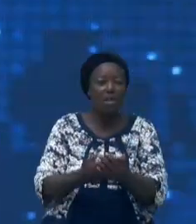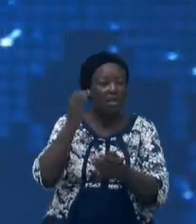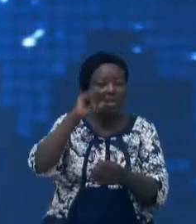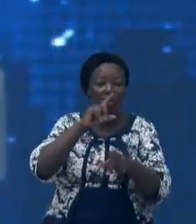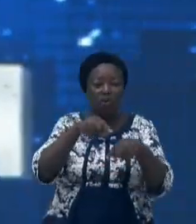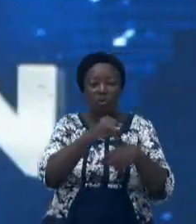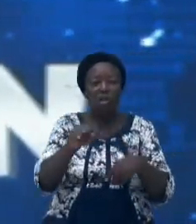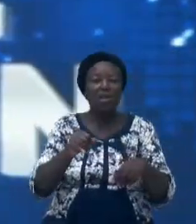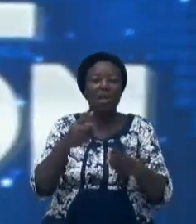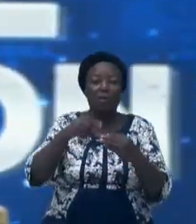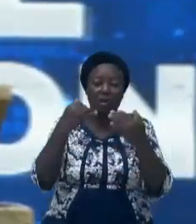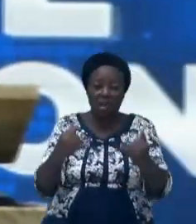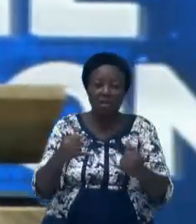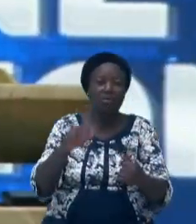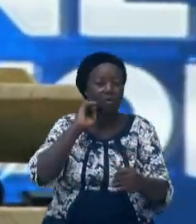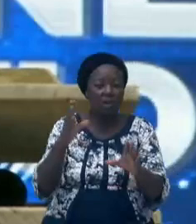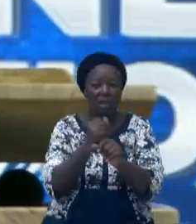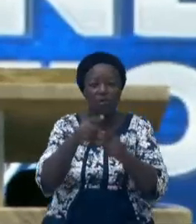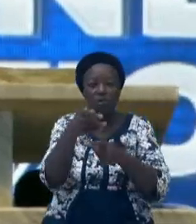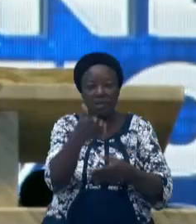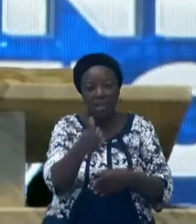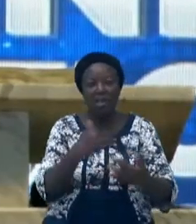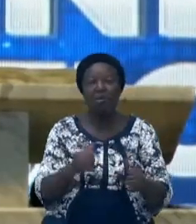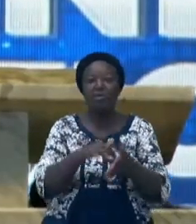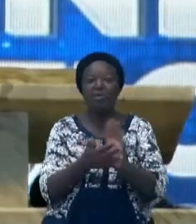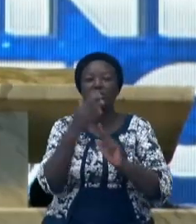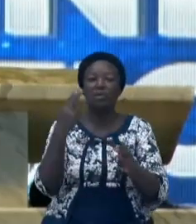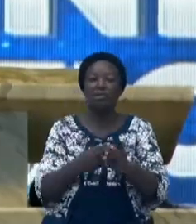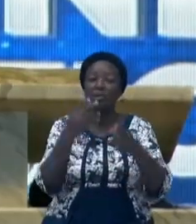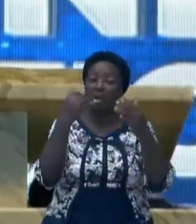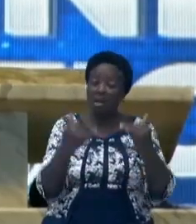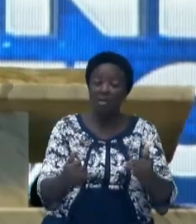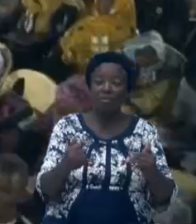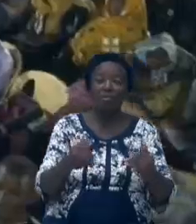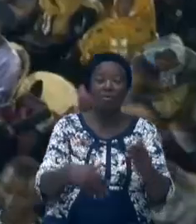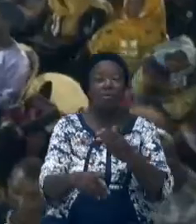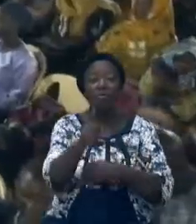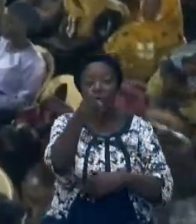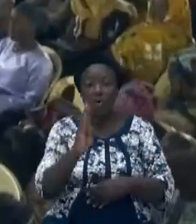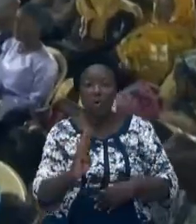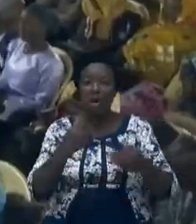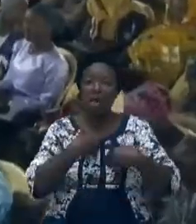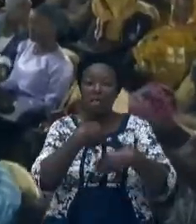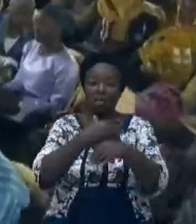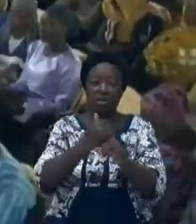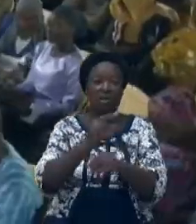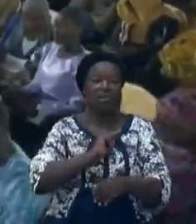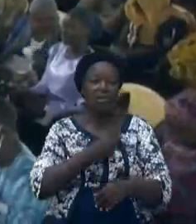en lieux faisant du bien il allait de lieux il va t'arriver là bas